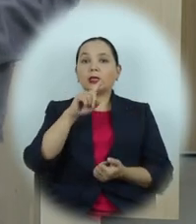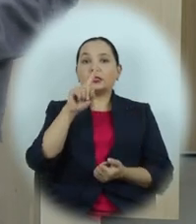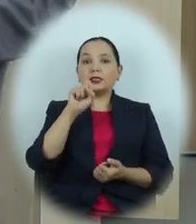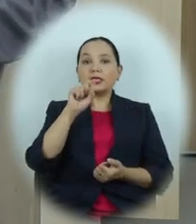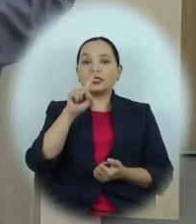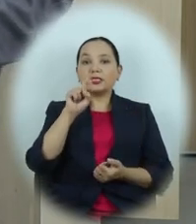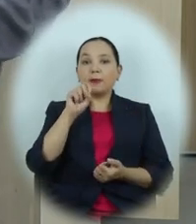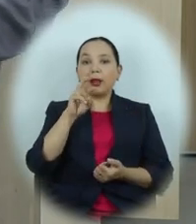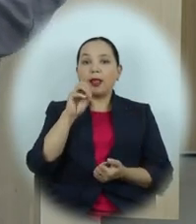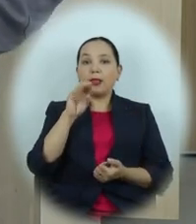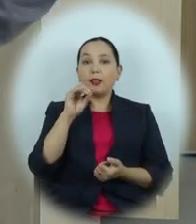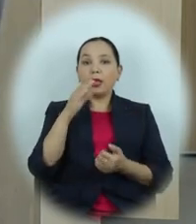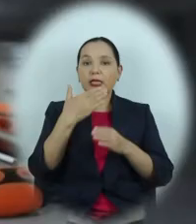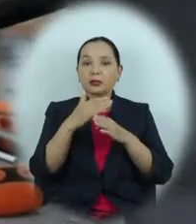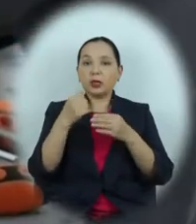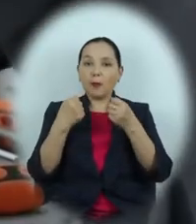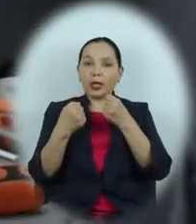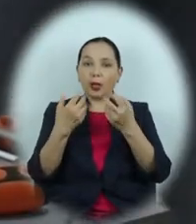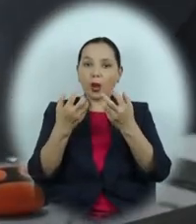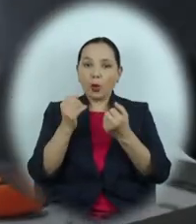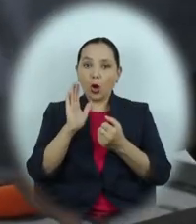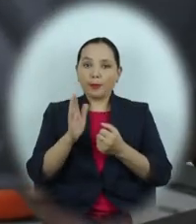qismini mahkamlab olamiz.